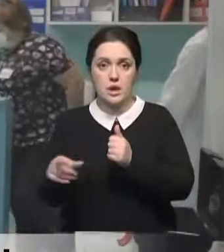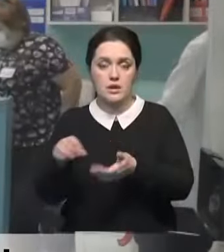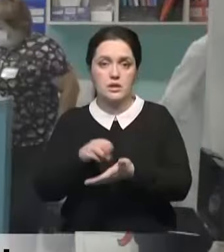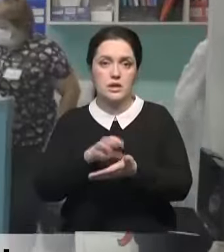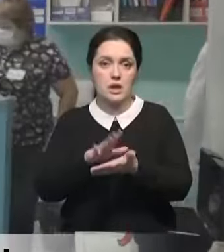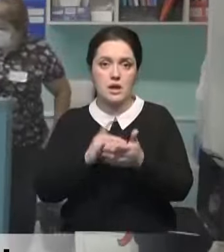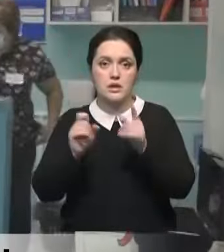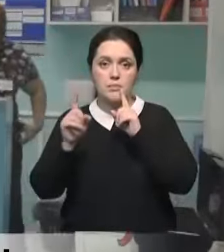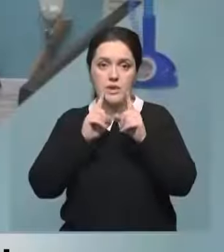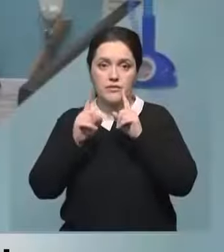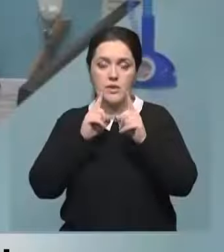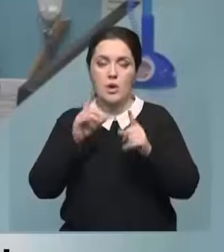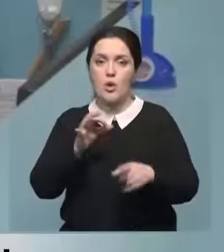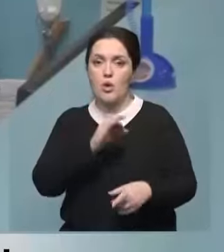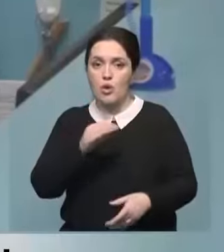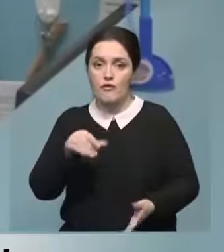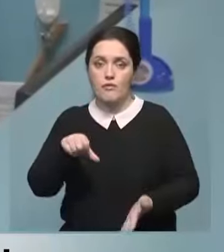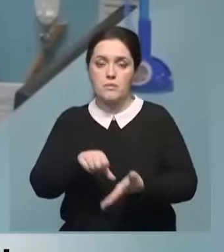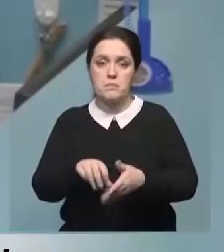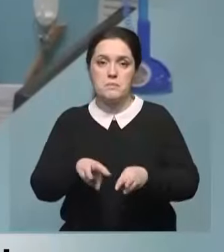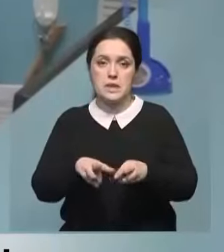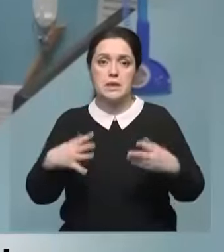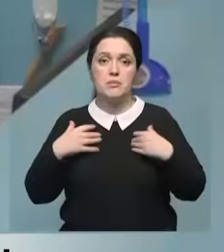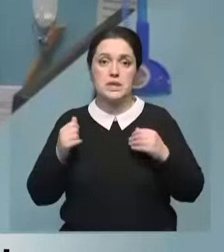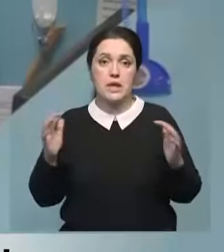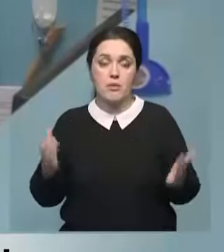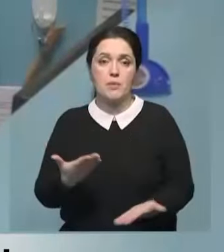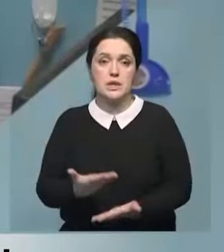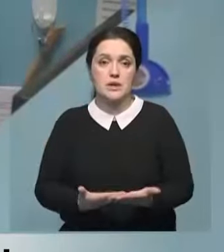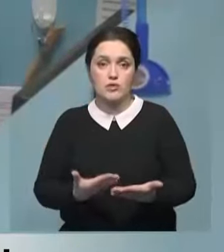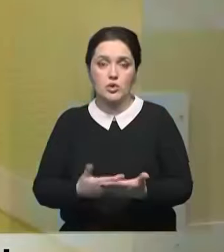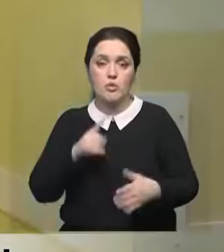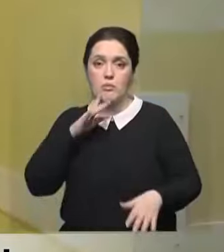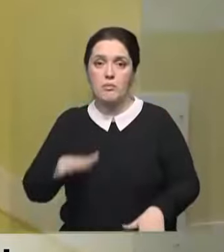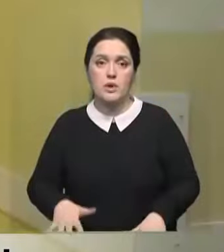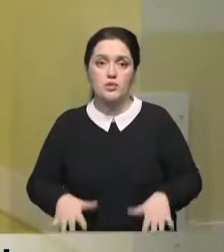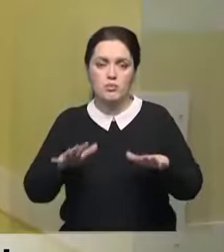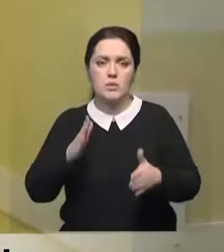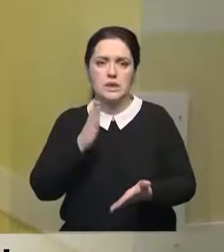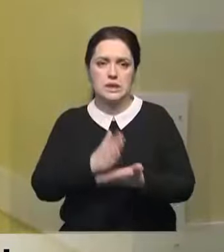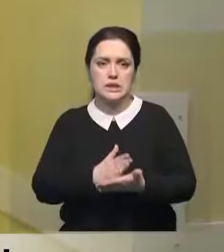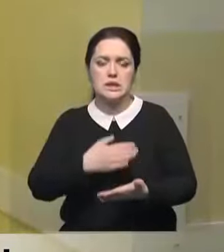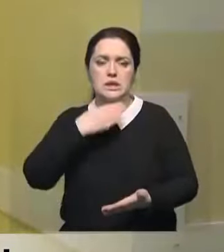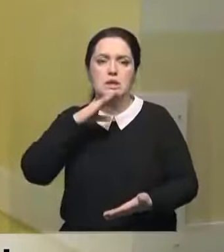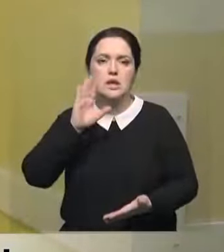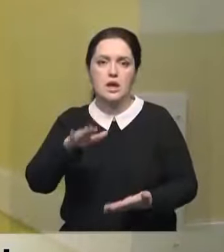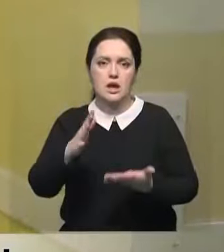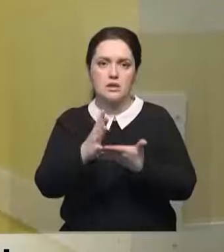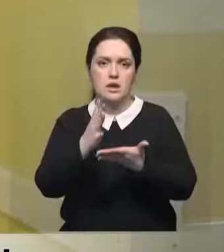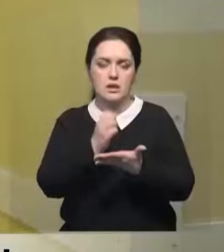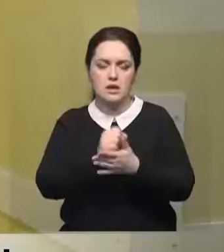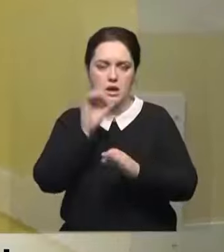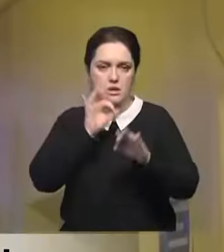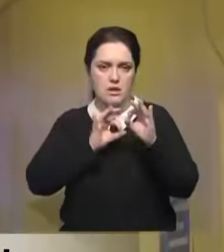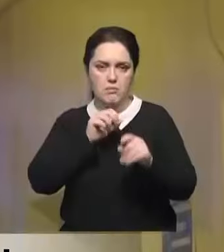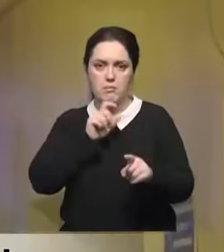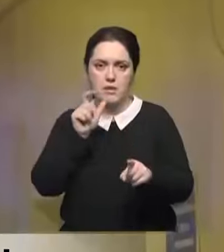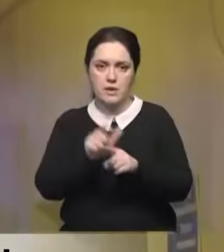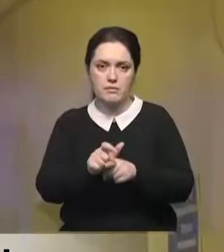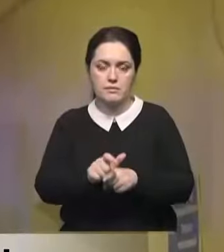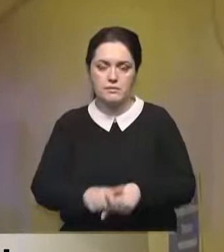областей. Такие данные на брифинге сегодня озвучил официальный представитель Минздрава, пояснив, что в потопленных регионах есть достаточный